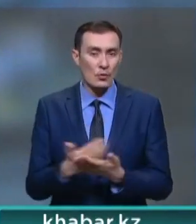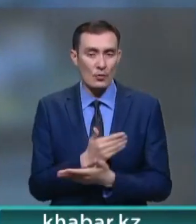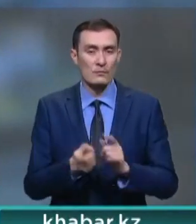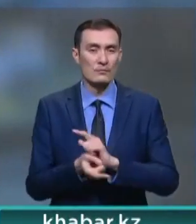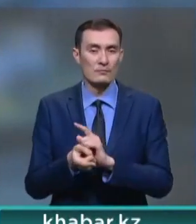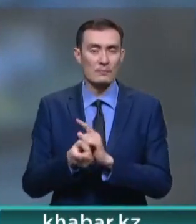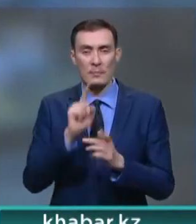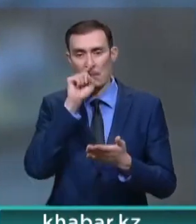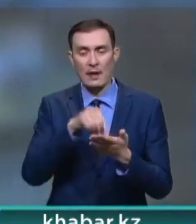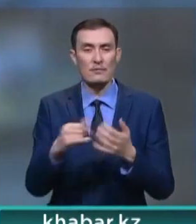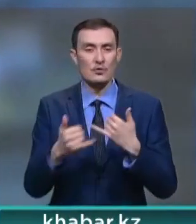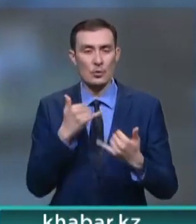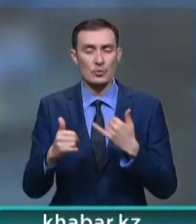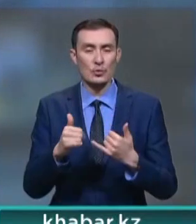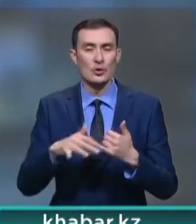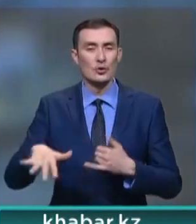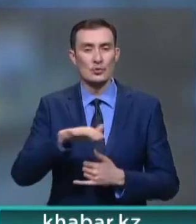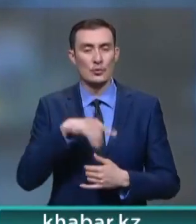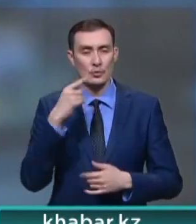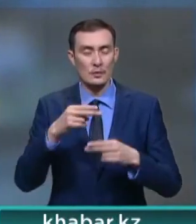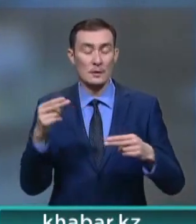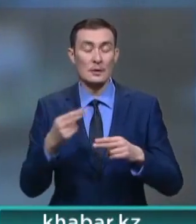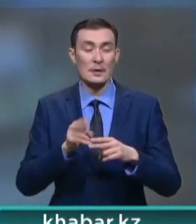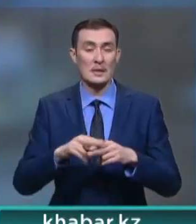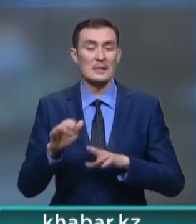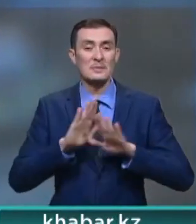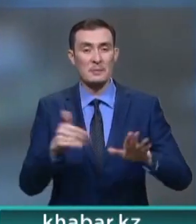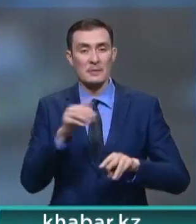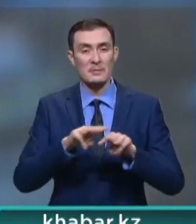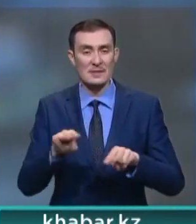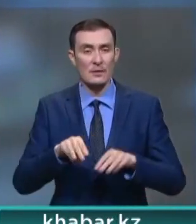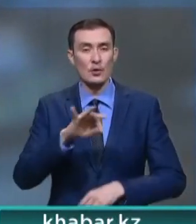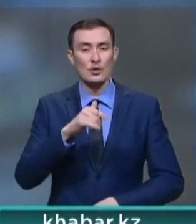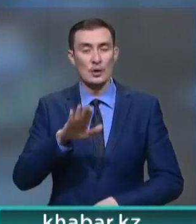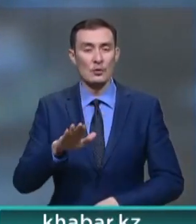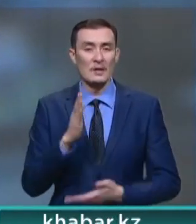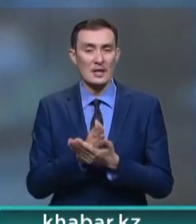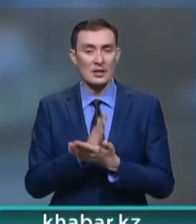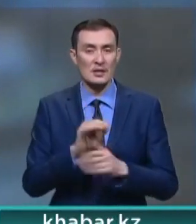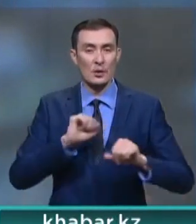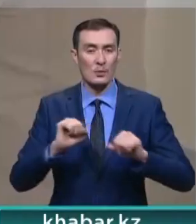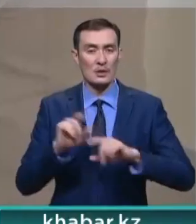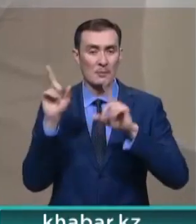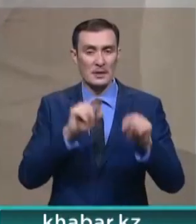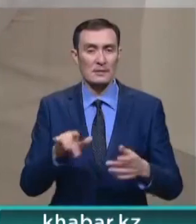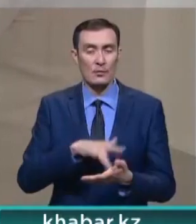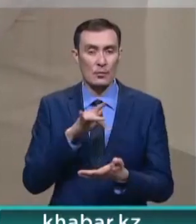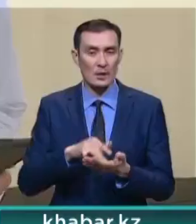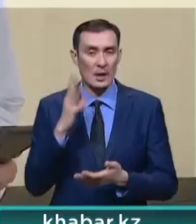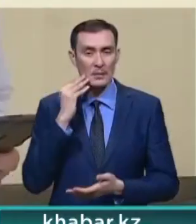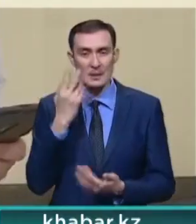перешел в жёлтую зону заместитель премьер-министра страны лера лайт уржанов находящийся с рабочей поездкой в